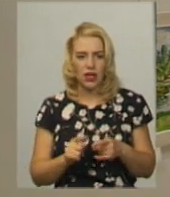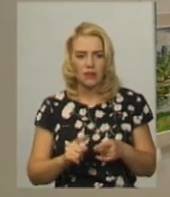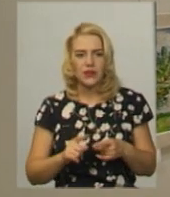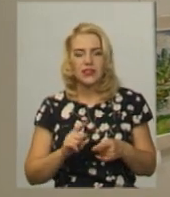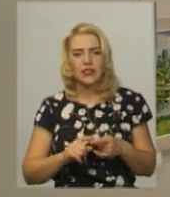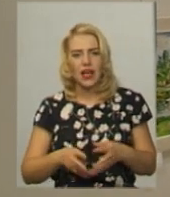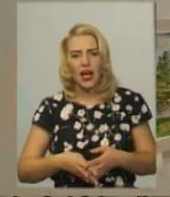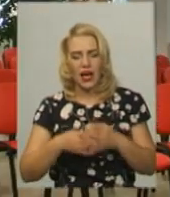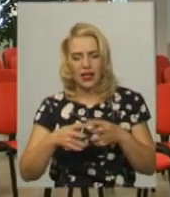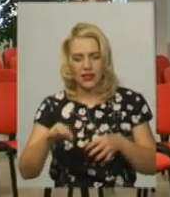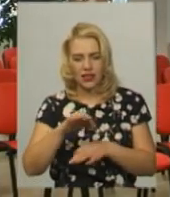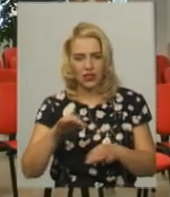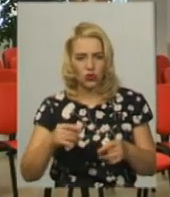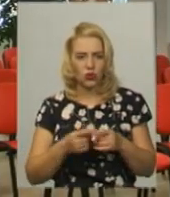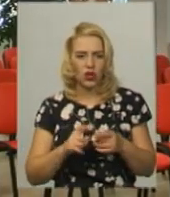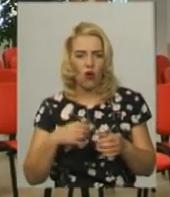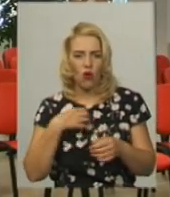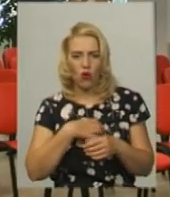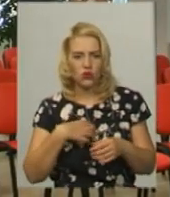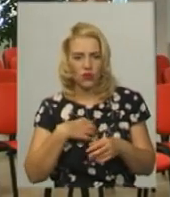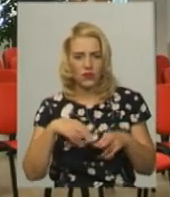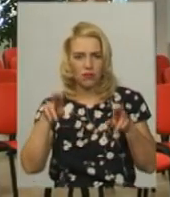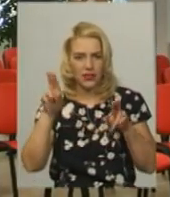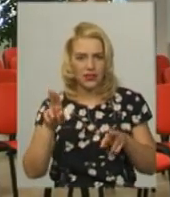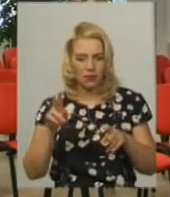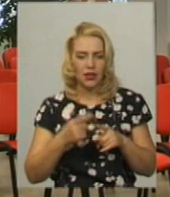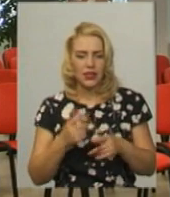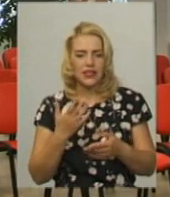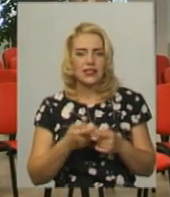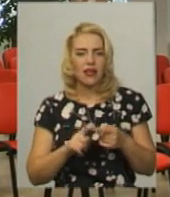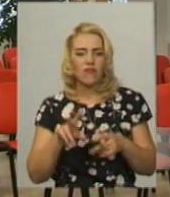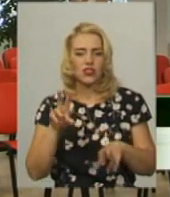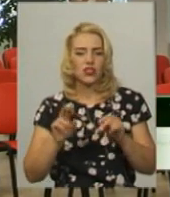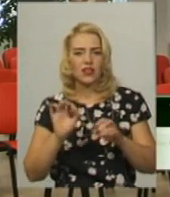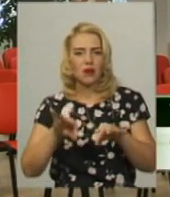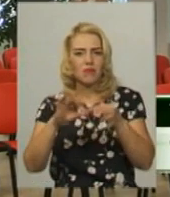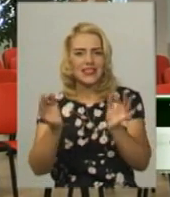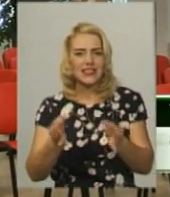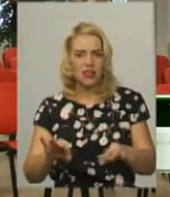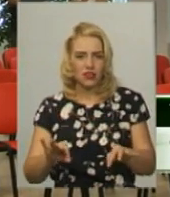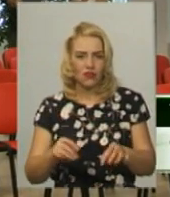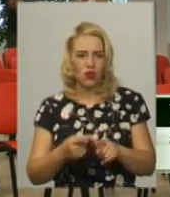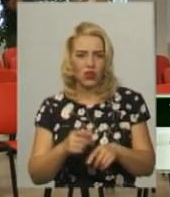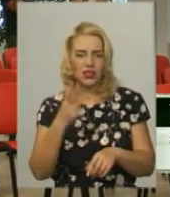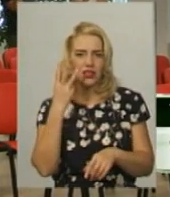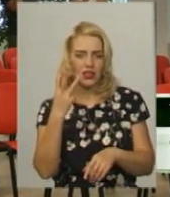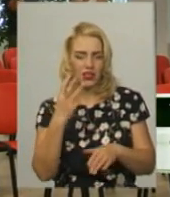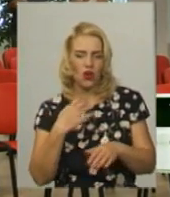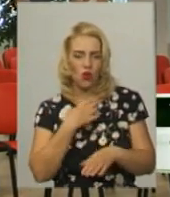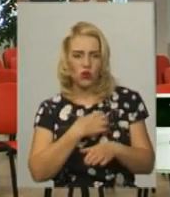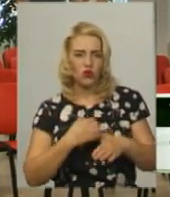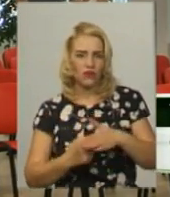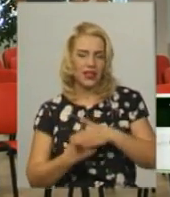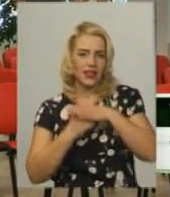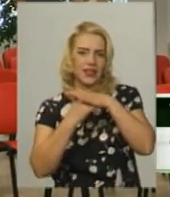на трьох основних принципах, додає Тарас Козюк. Архітектура – це є мистецтво передусім, яке базується на трьох основних